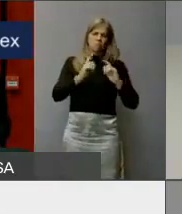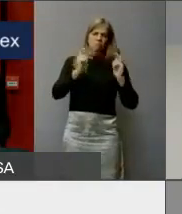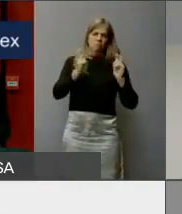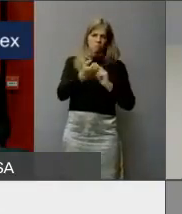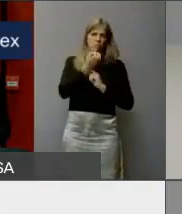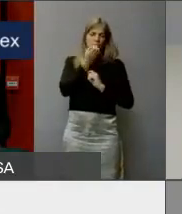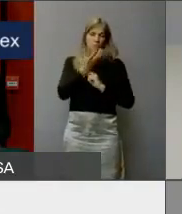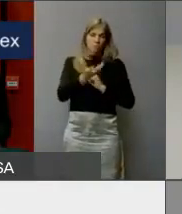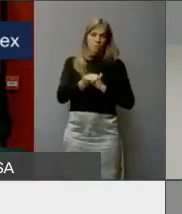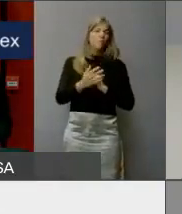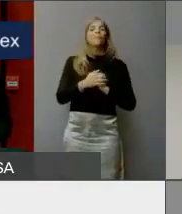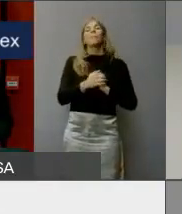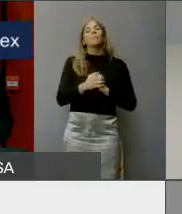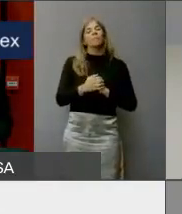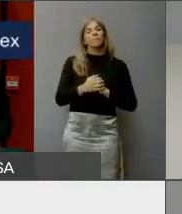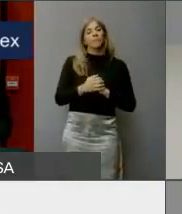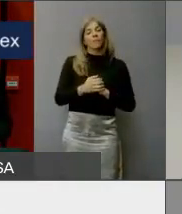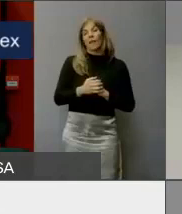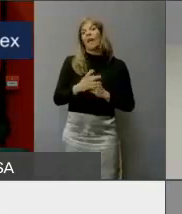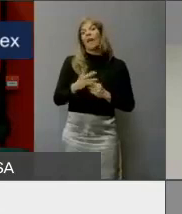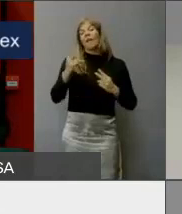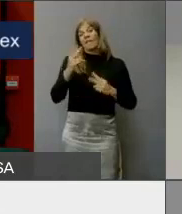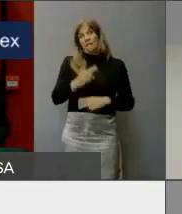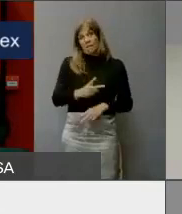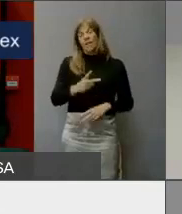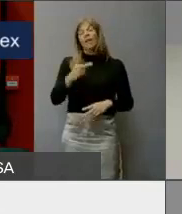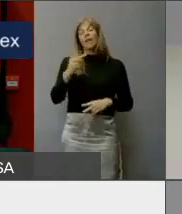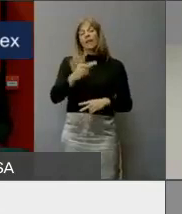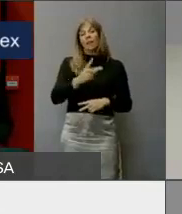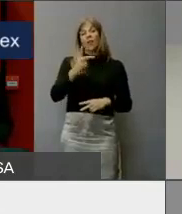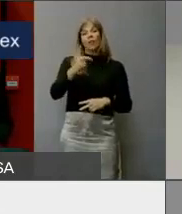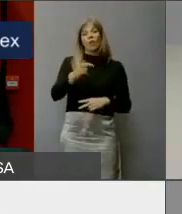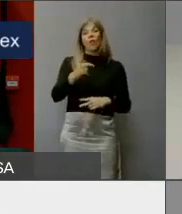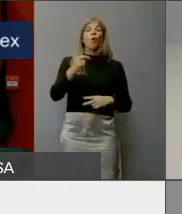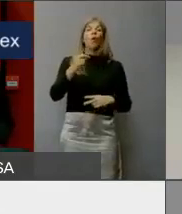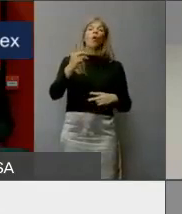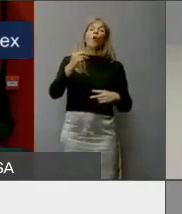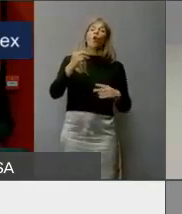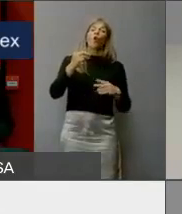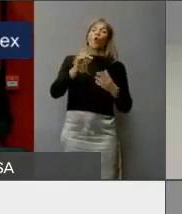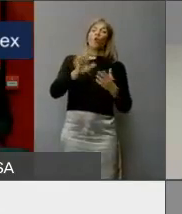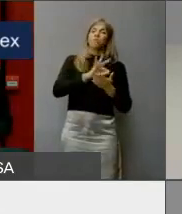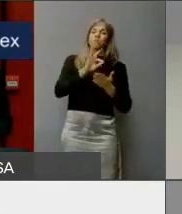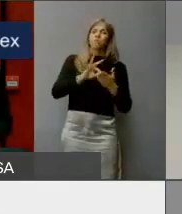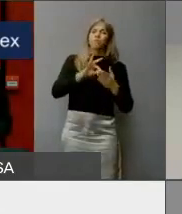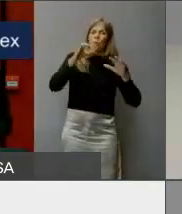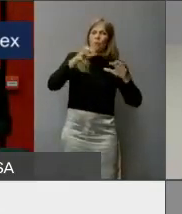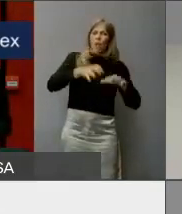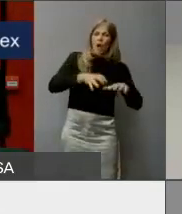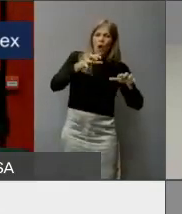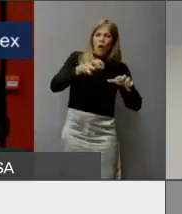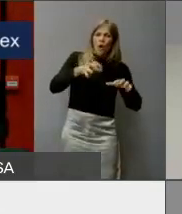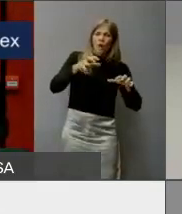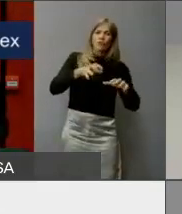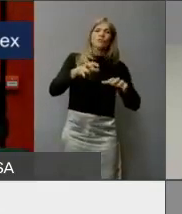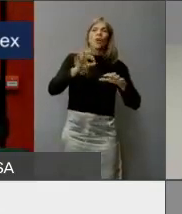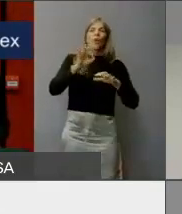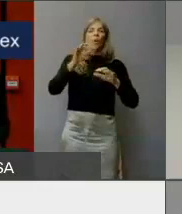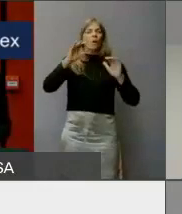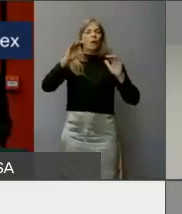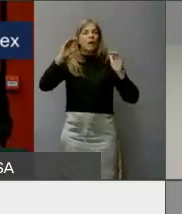spero che in alcuni momenti soprattutto nei momenti di pioggia e quando il clima è